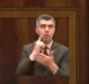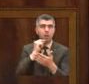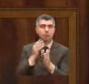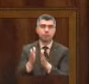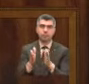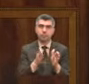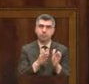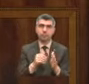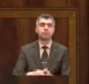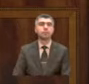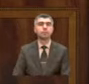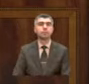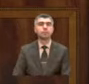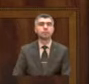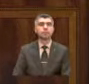شكرا سيدنا.